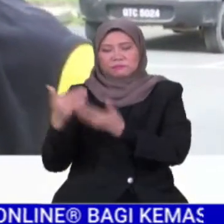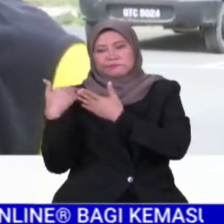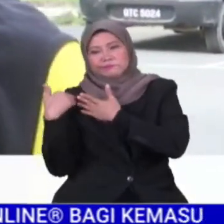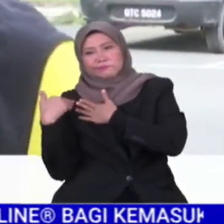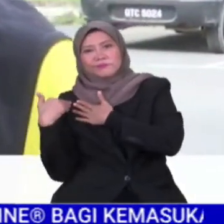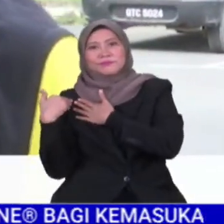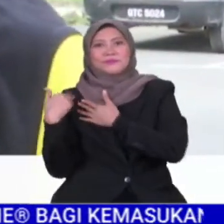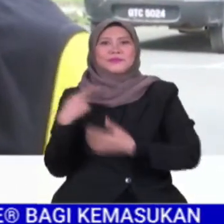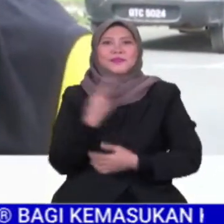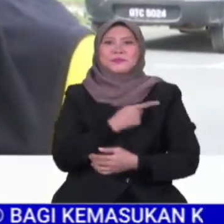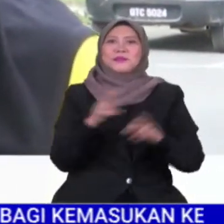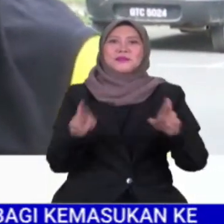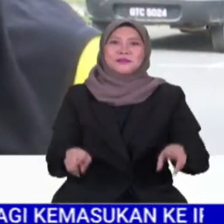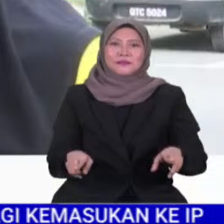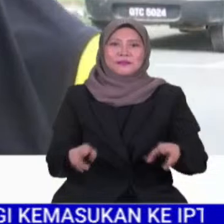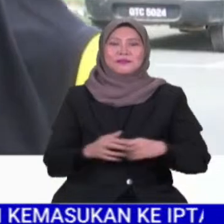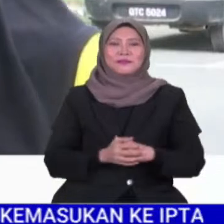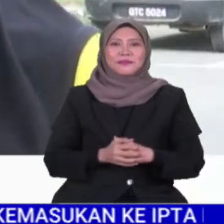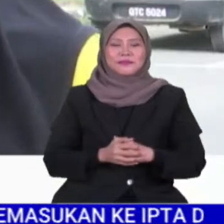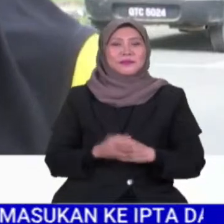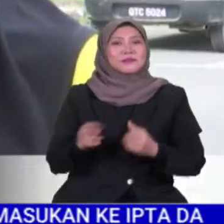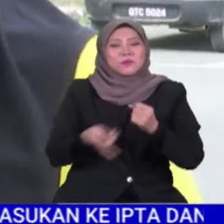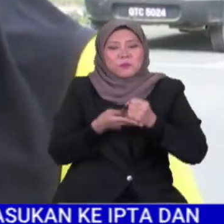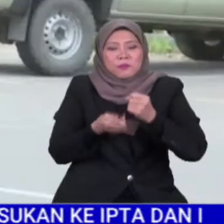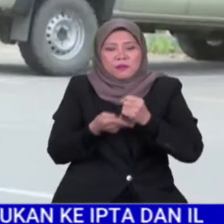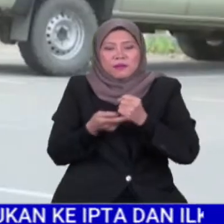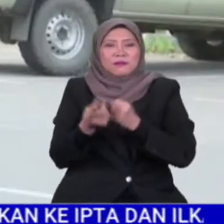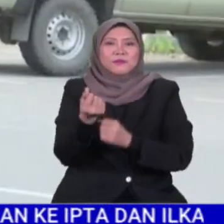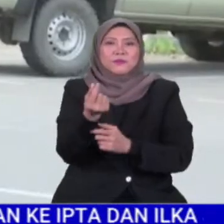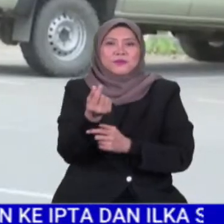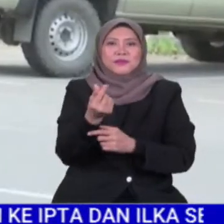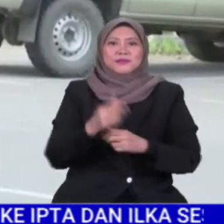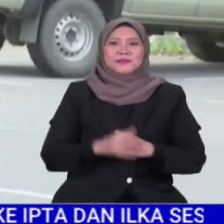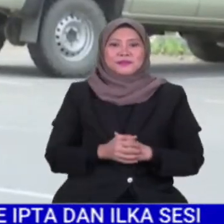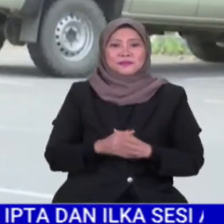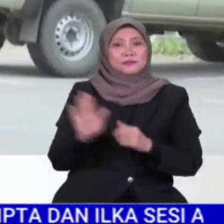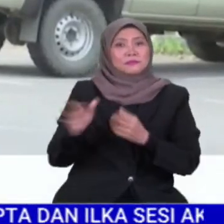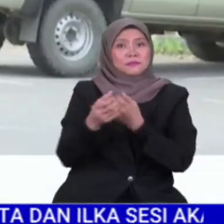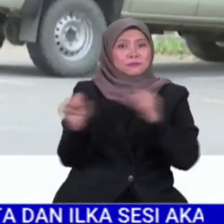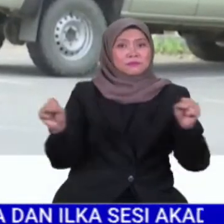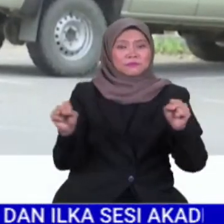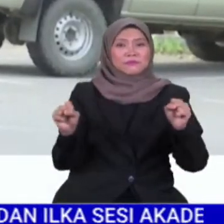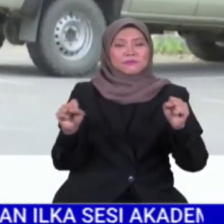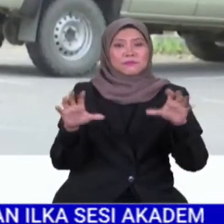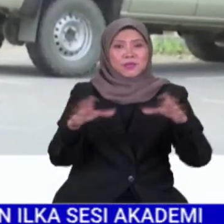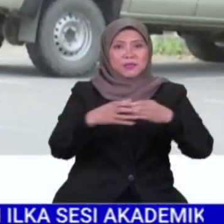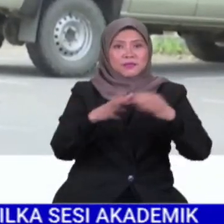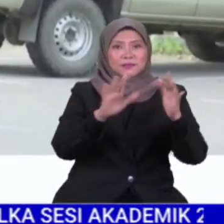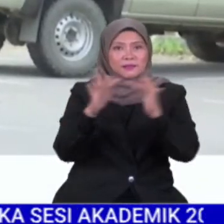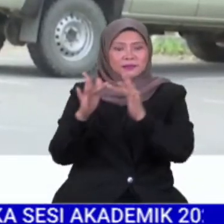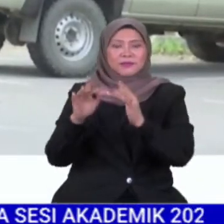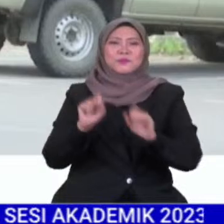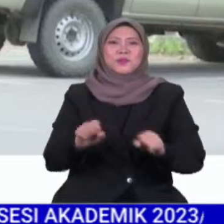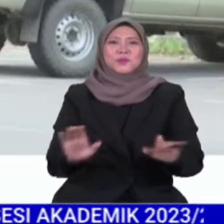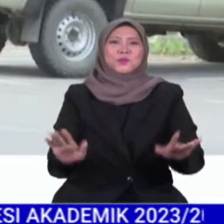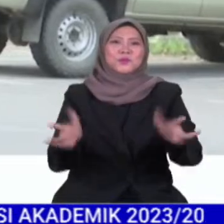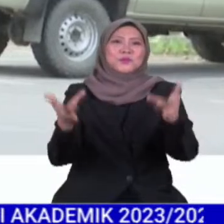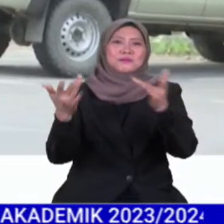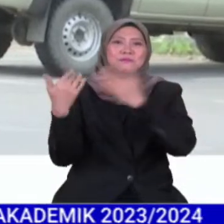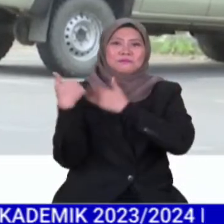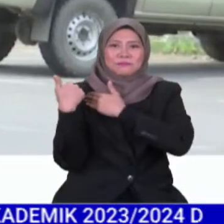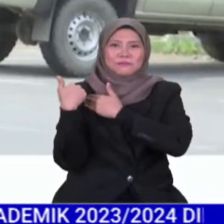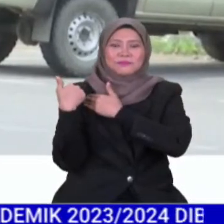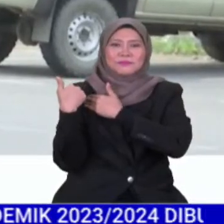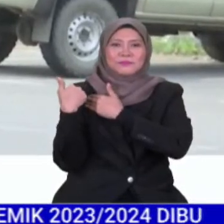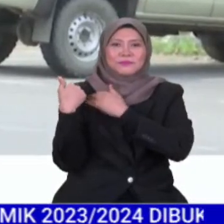beban kami sebagai rakyat lah. And then kami boleh jimat duit. Disebabkan pakej ini, saya dapat mengurangkan beban hidup dan saya